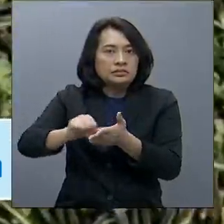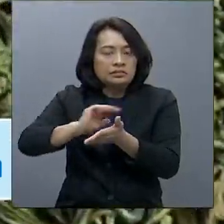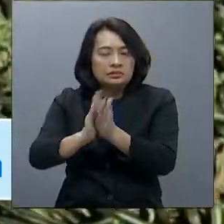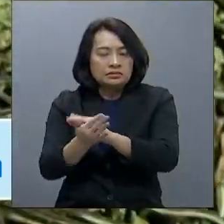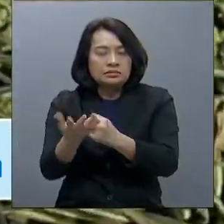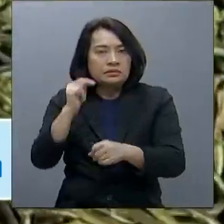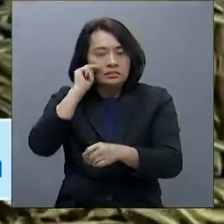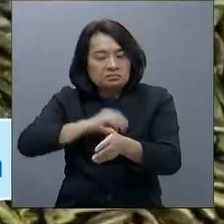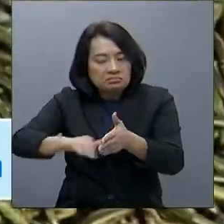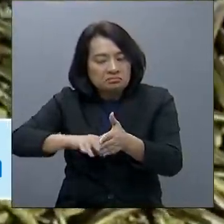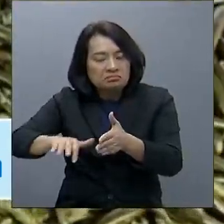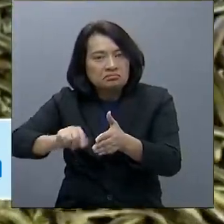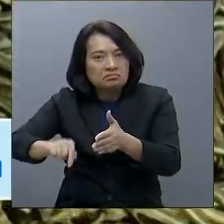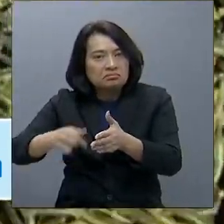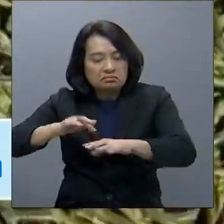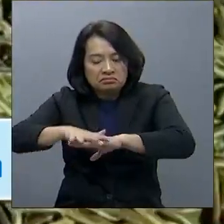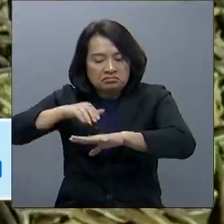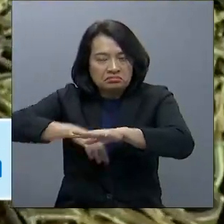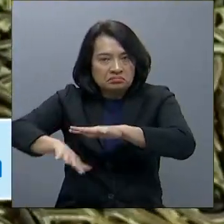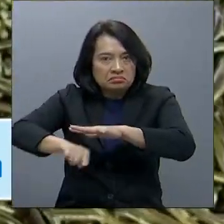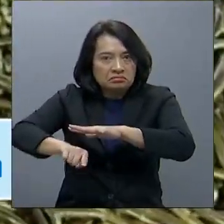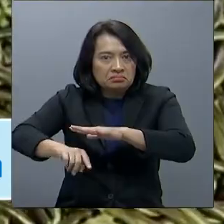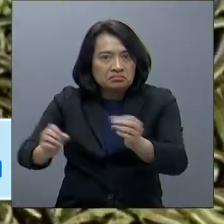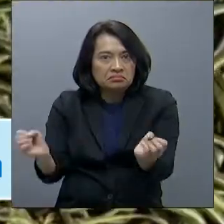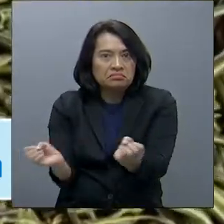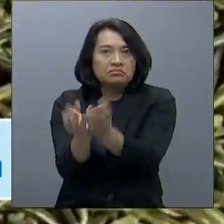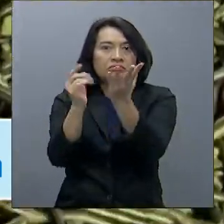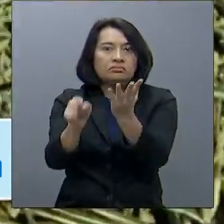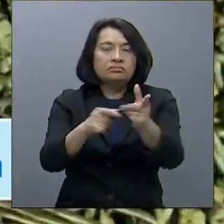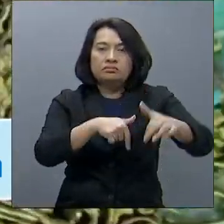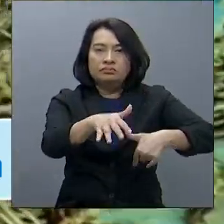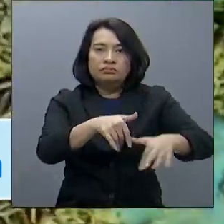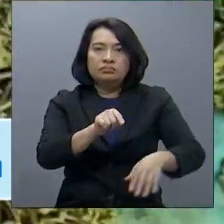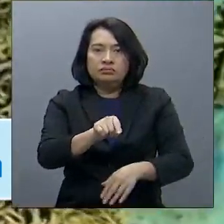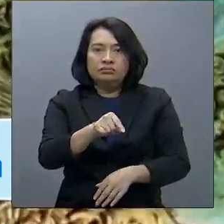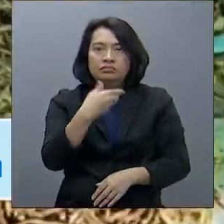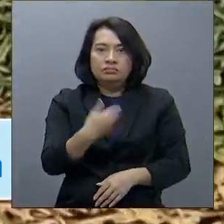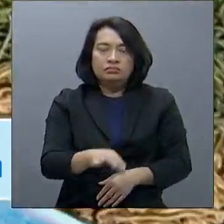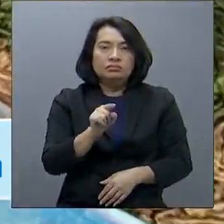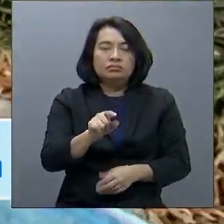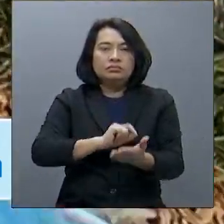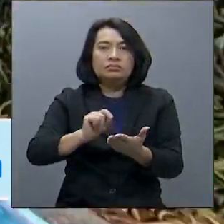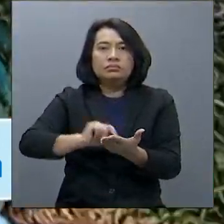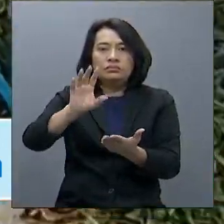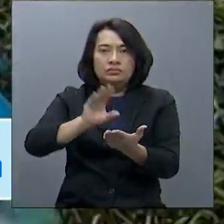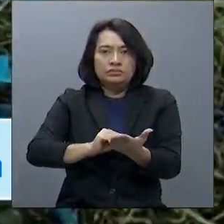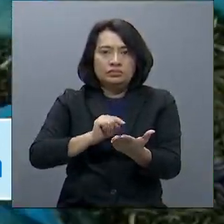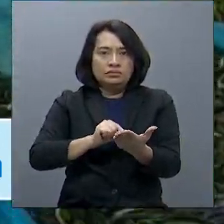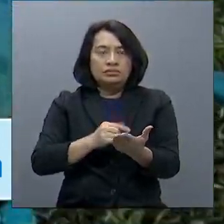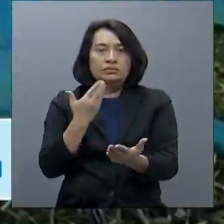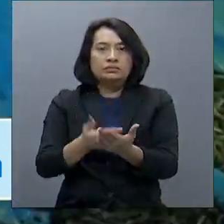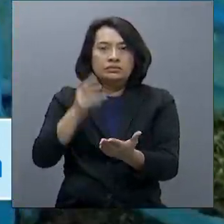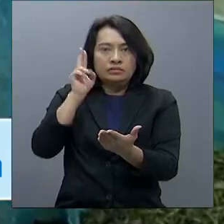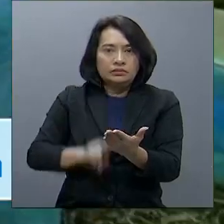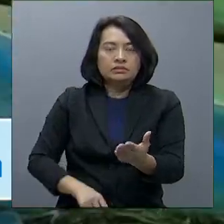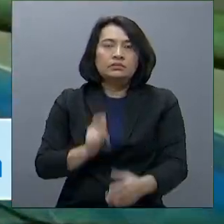ำเสียลงในท่อระบายน้ำส่งผลกระทบต่อระบบนิเวศชุมชนซึ่งก็มีการทำบันทึกเรียกไปให้เสียค่าปรับพ